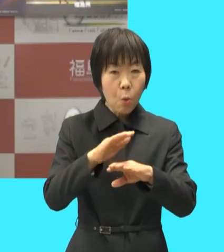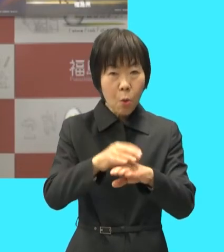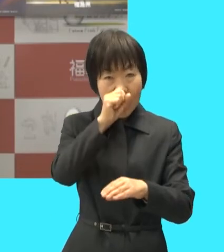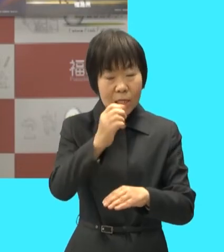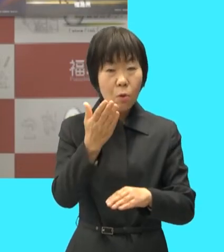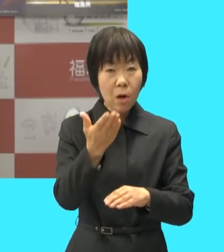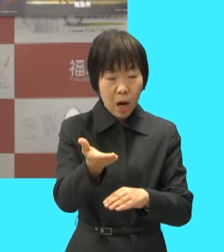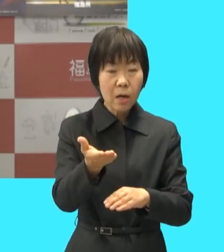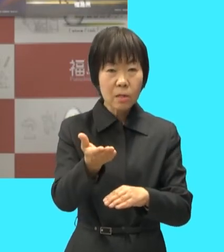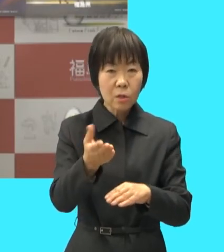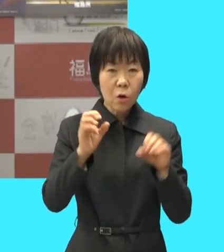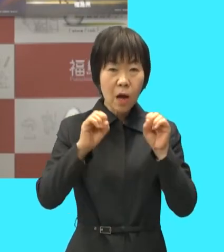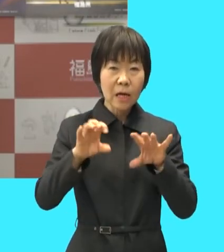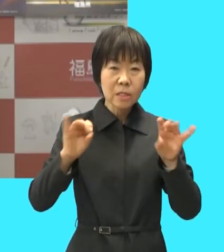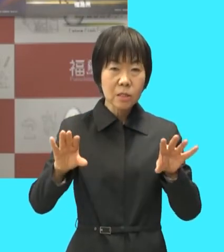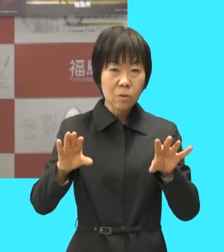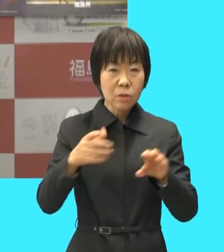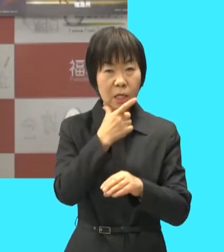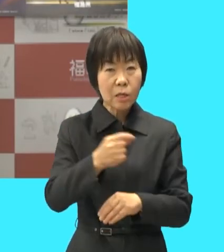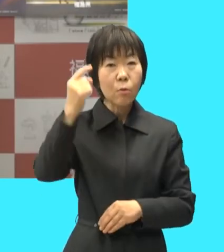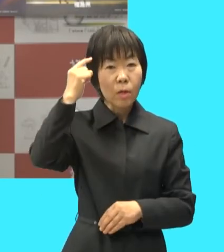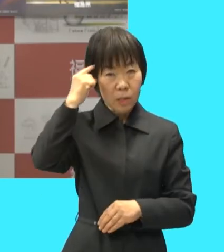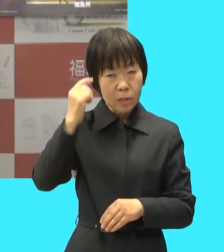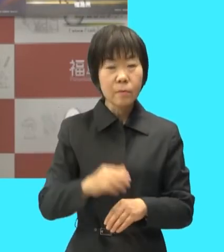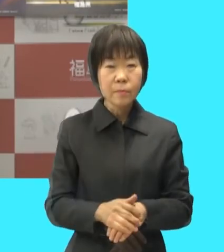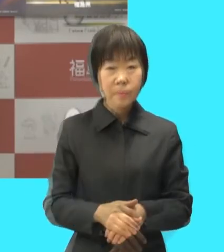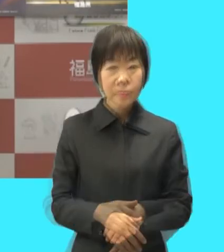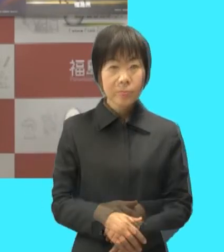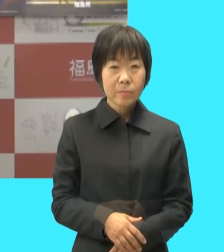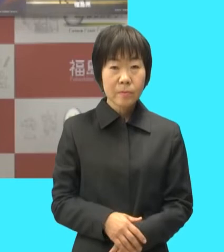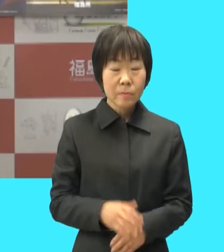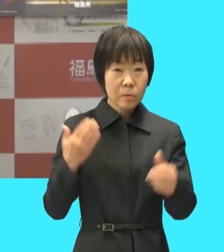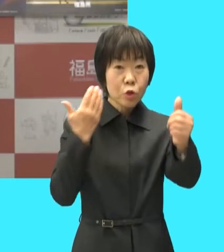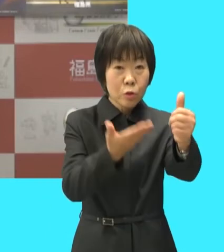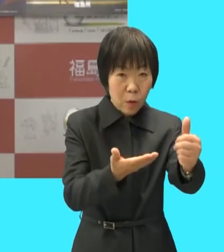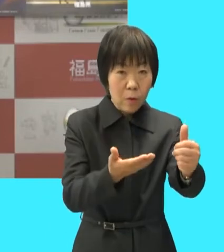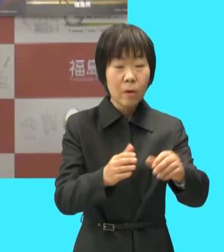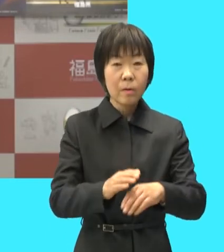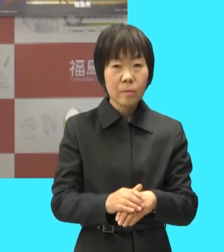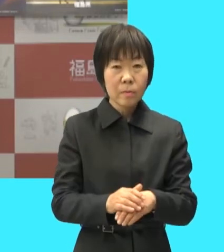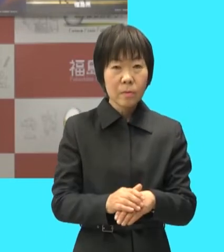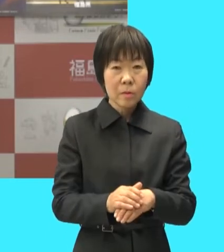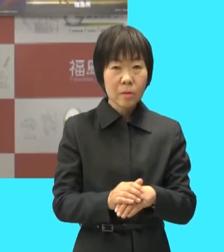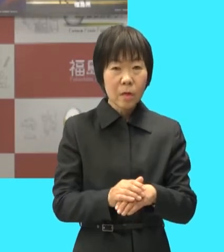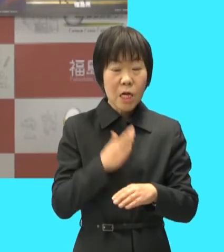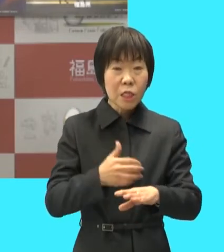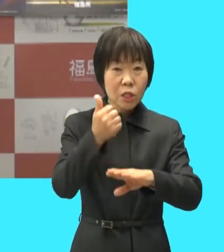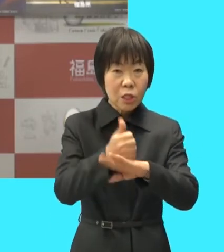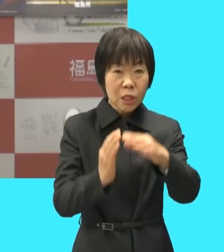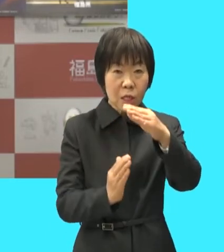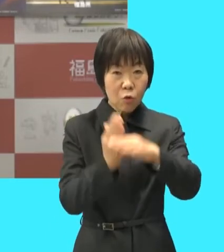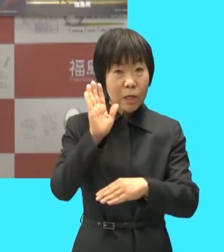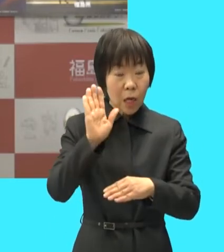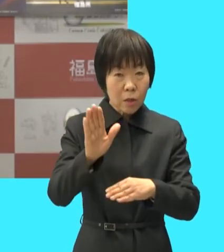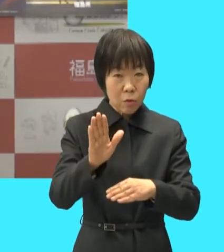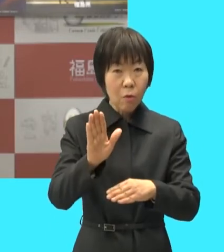いいのかということを発信をしていきたいと思います。 ごめんなさい、重ねてですけど、実際知事になられてみて、こう